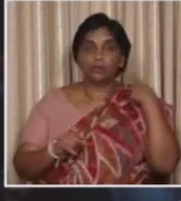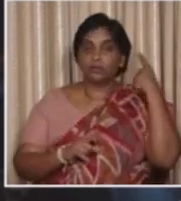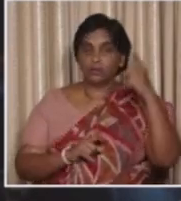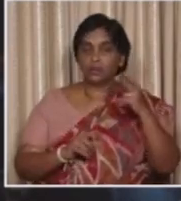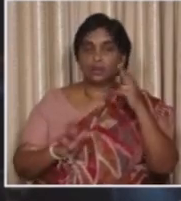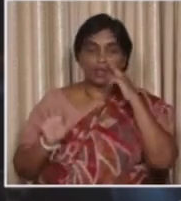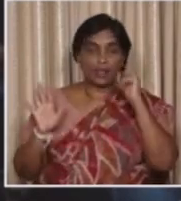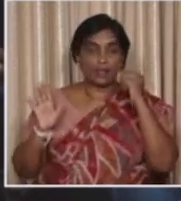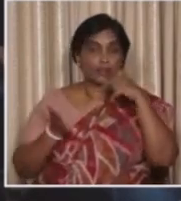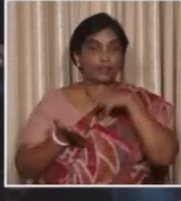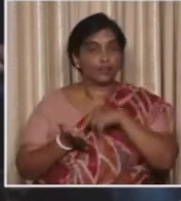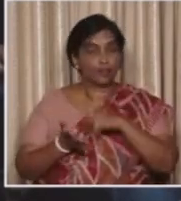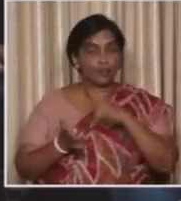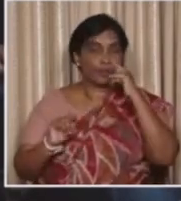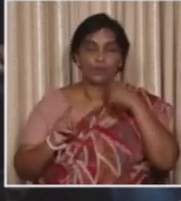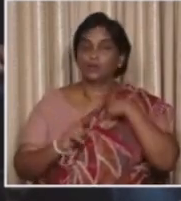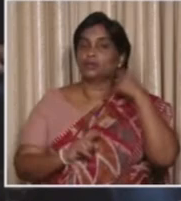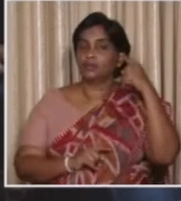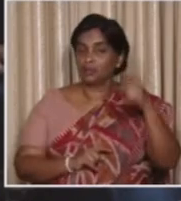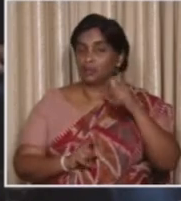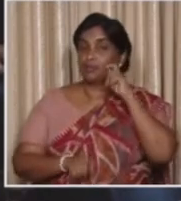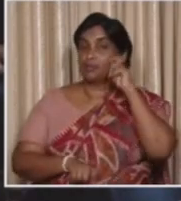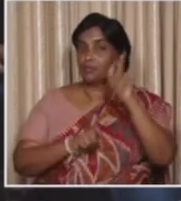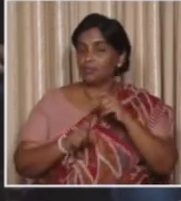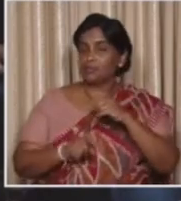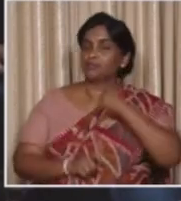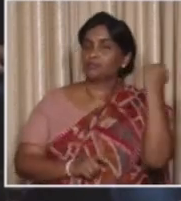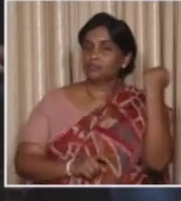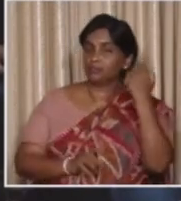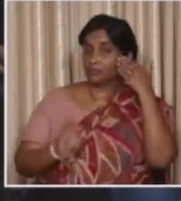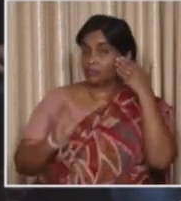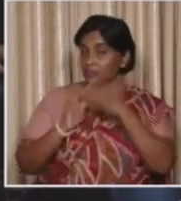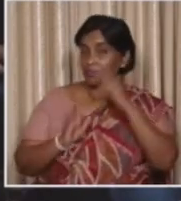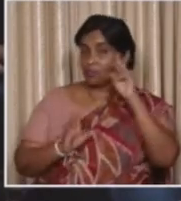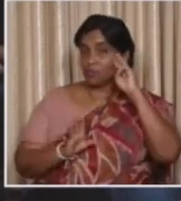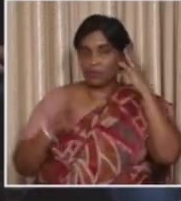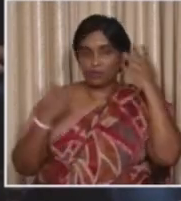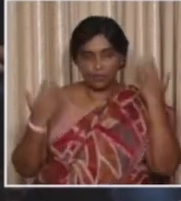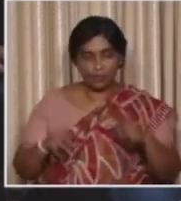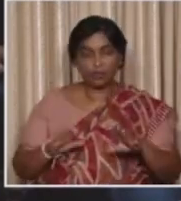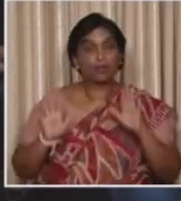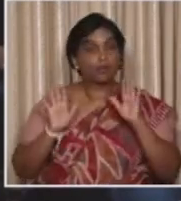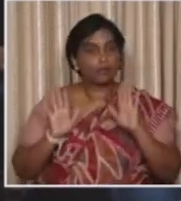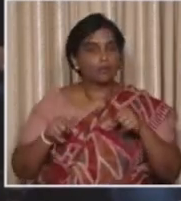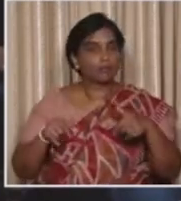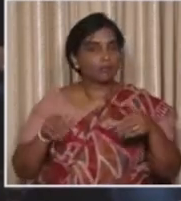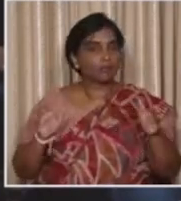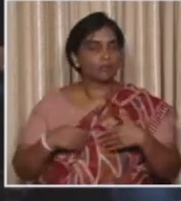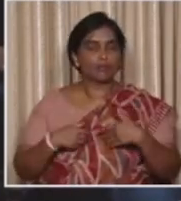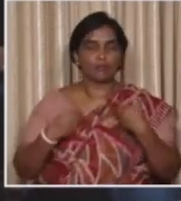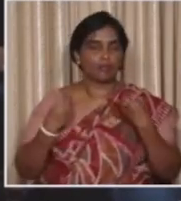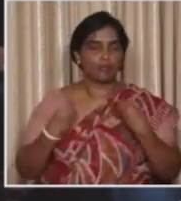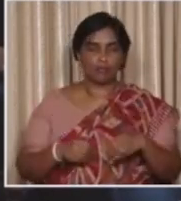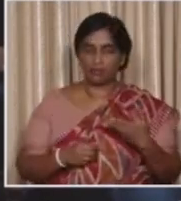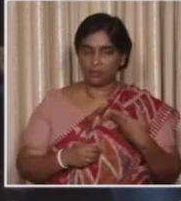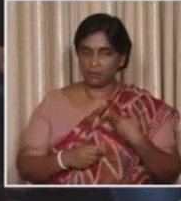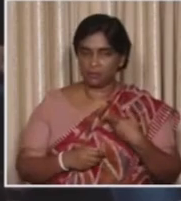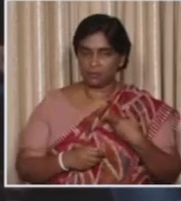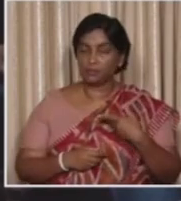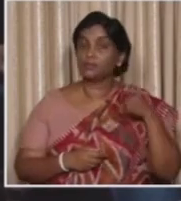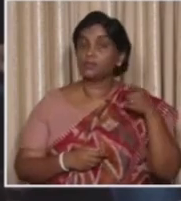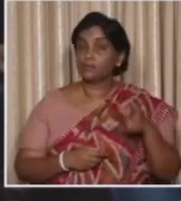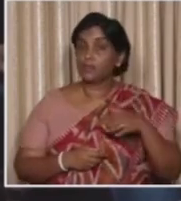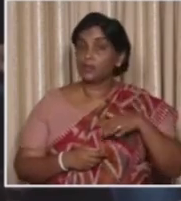හැටන් නගරයට ගිහිල්ලා, නුවරඑළියට ගිහිල්ලා ඒ ජනතාව ආමන්ත්‍රණය කළ පොරොන්දු දීලා ආවා. හැබැයි තවමත් අපි අසමත් වෙලා තියෙනවා.